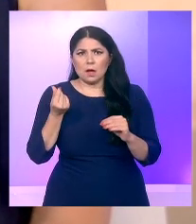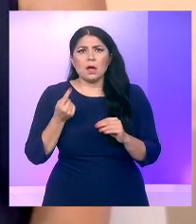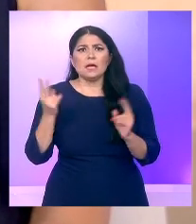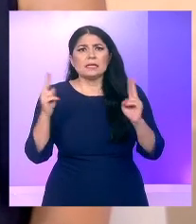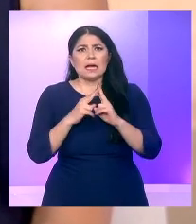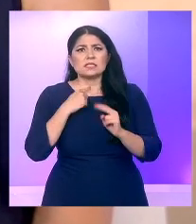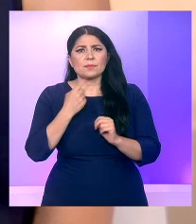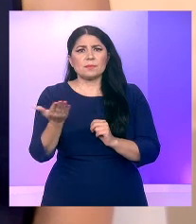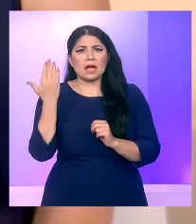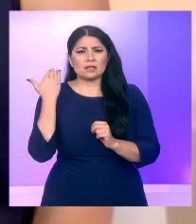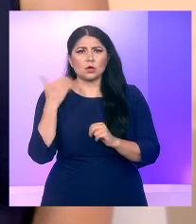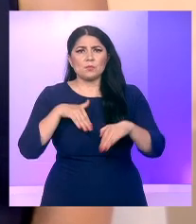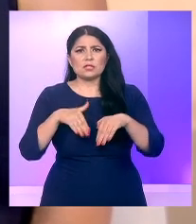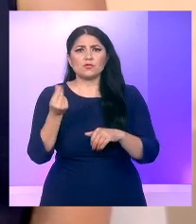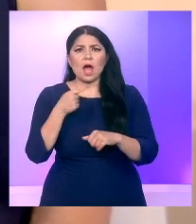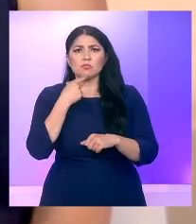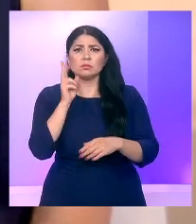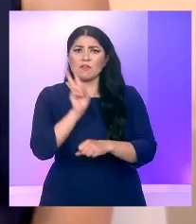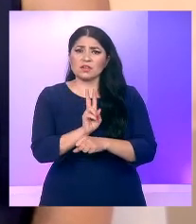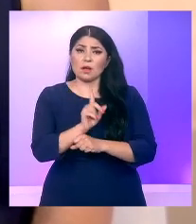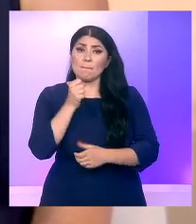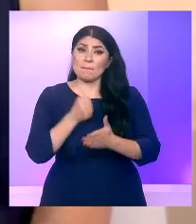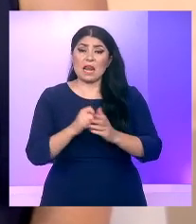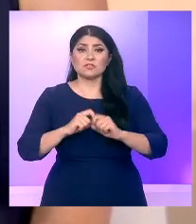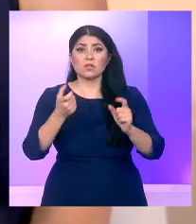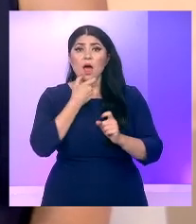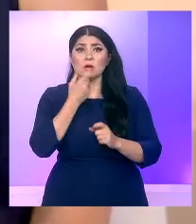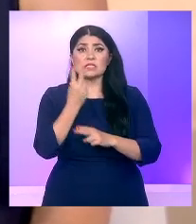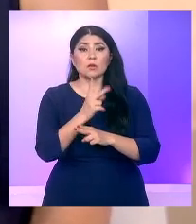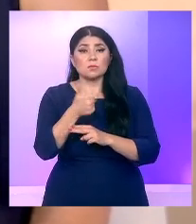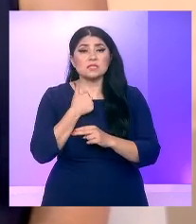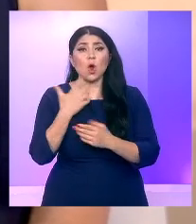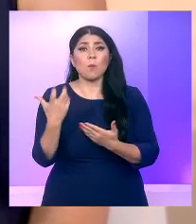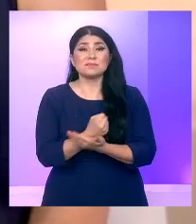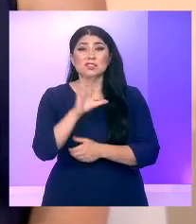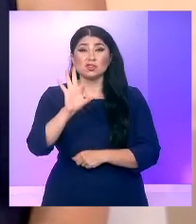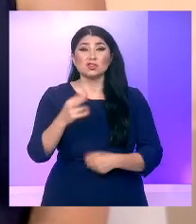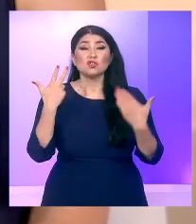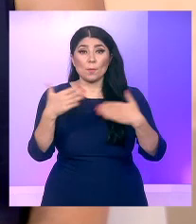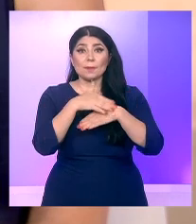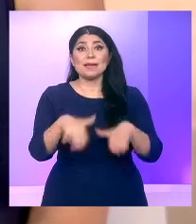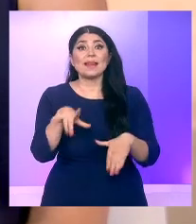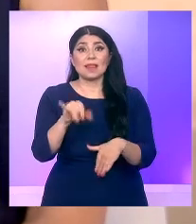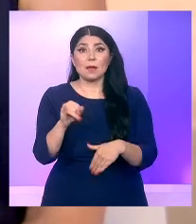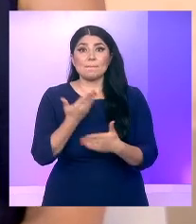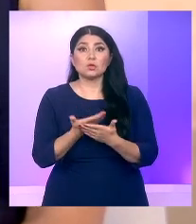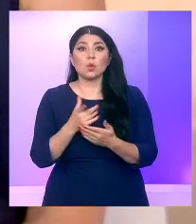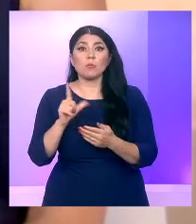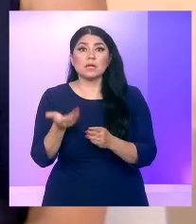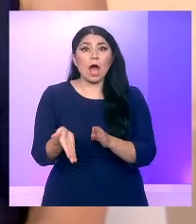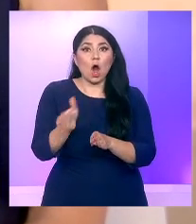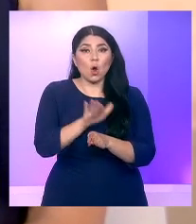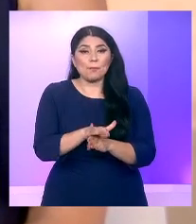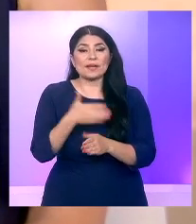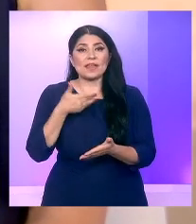ministrul finanțelor a avertizat că până la finalul anului statul trebuie să facă rost de 58 de miliarde de lei pentru a